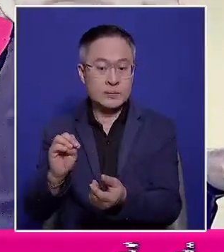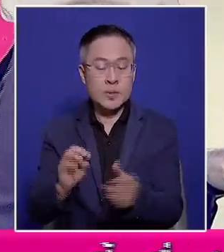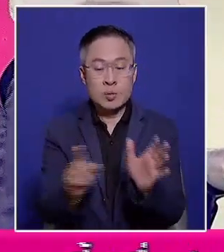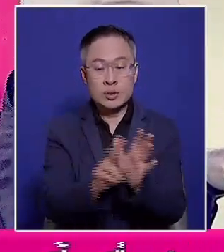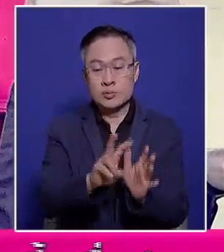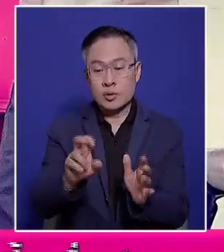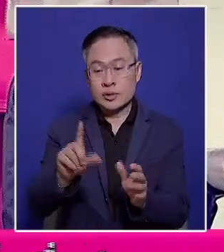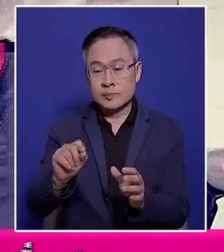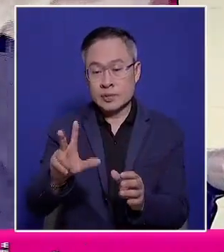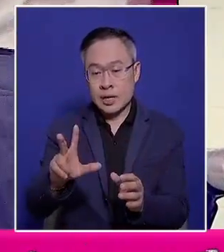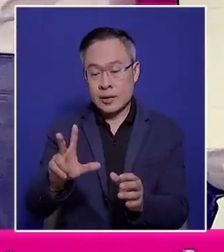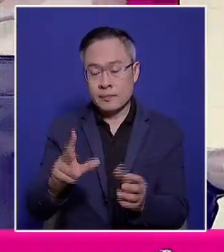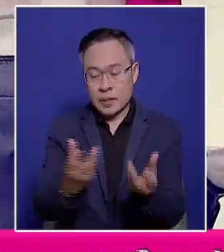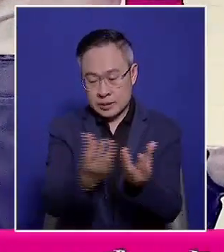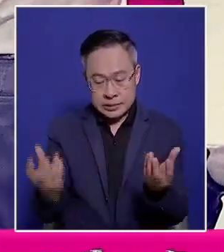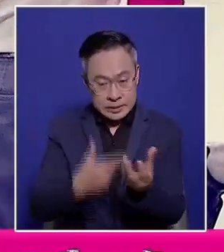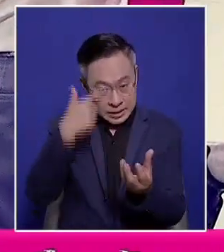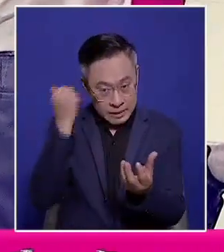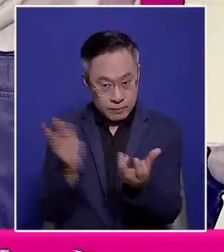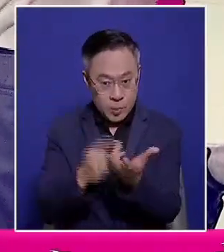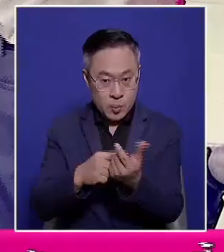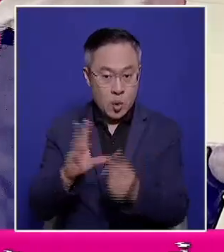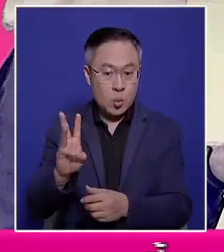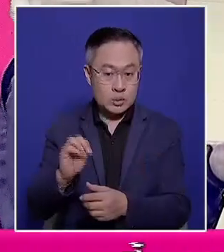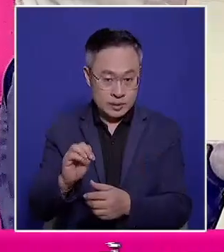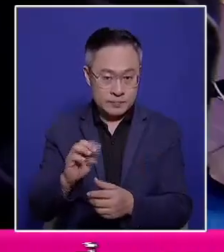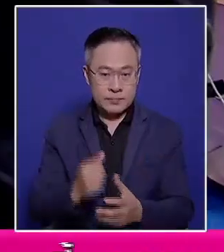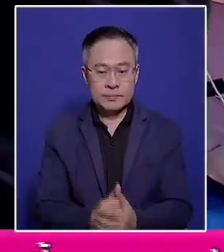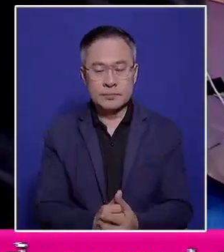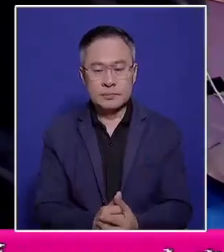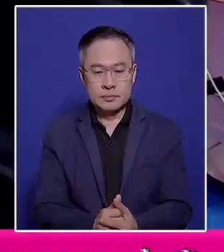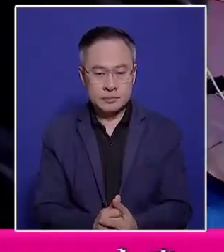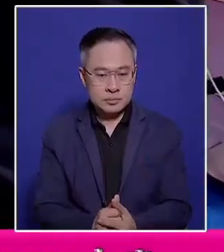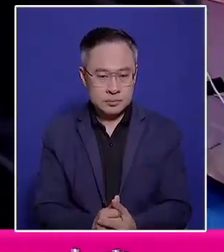งวดที่223จำนวน60ลูก